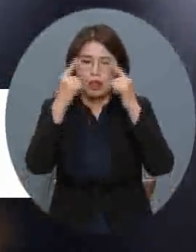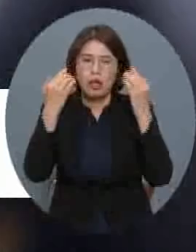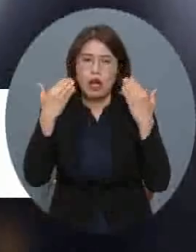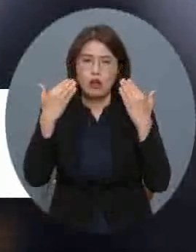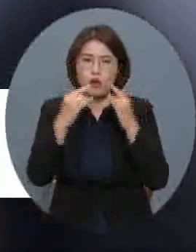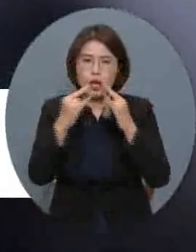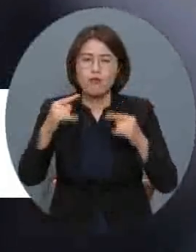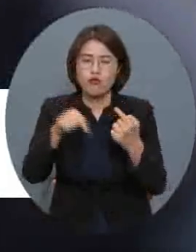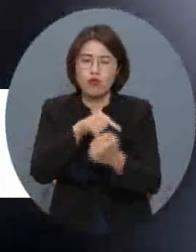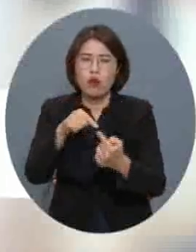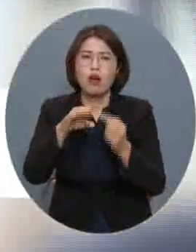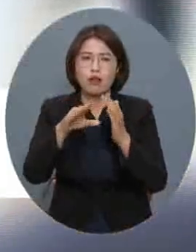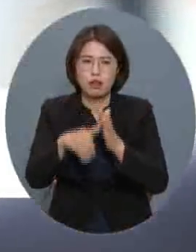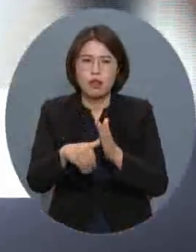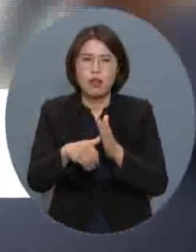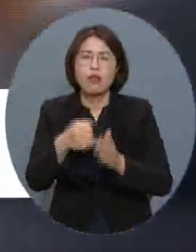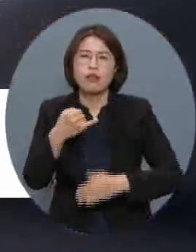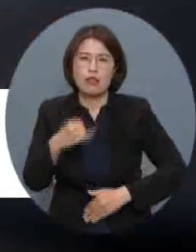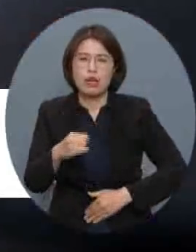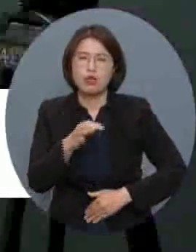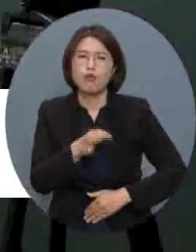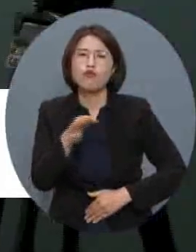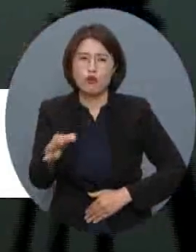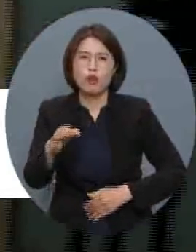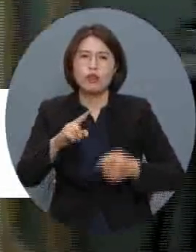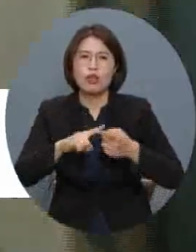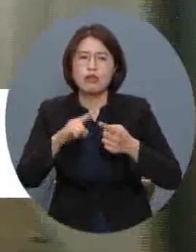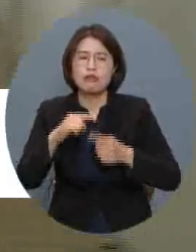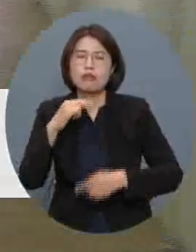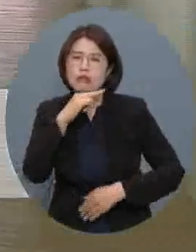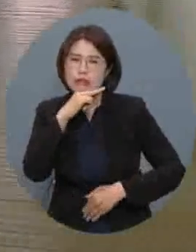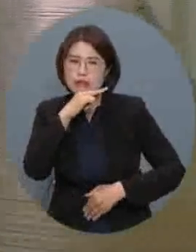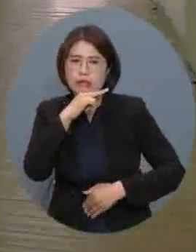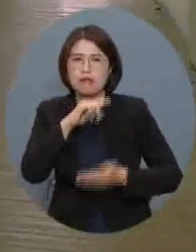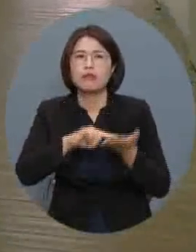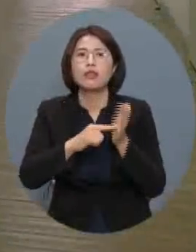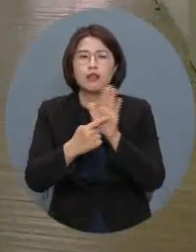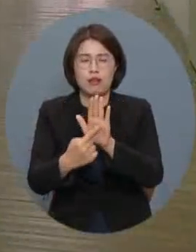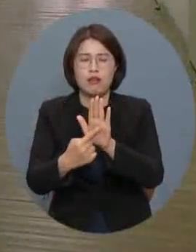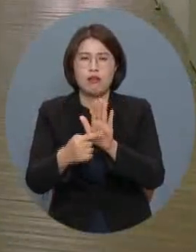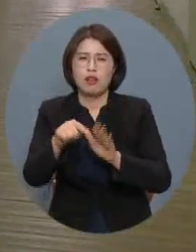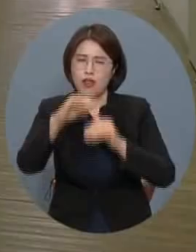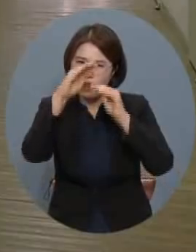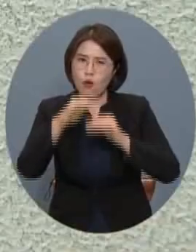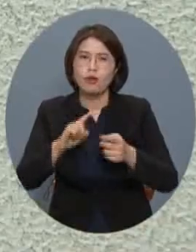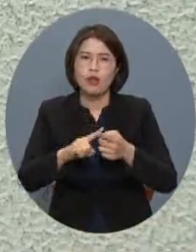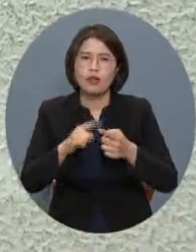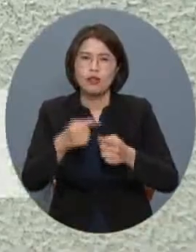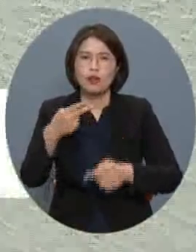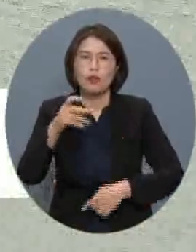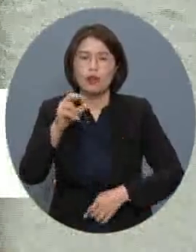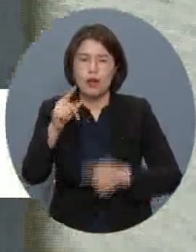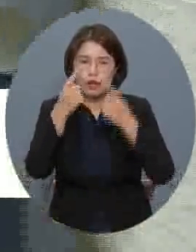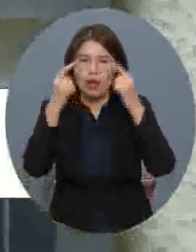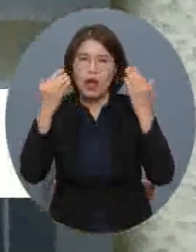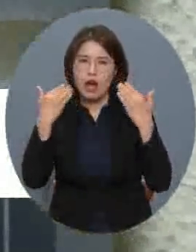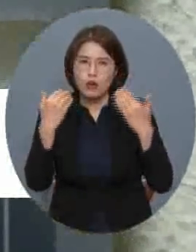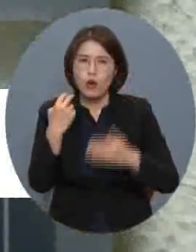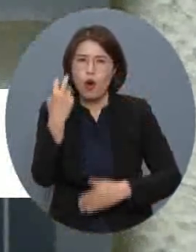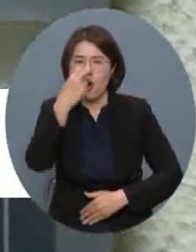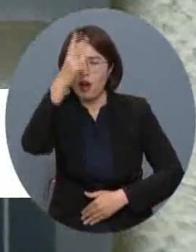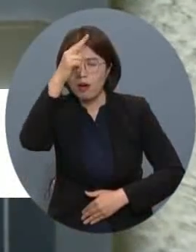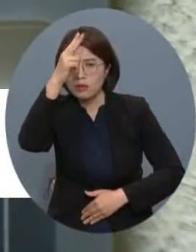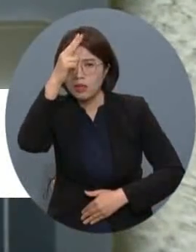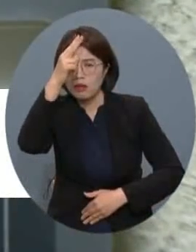운영하며 딸에게 일정 금액을 지급했다는 의혹을 제기했습니다. 당시 이런 사실은 동양대학교와 검찰